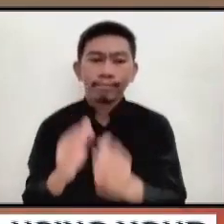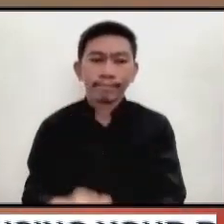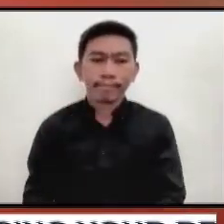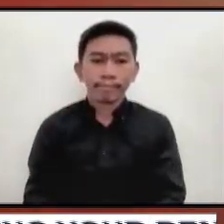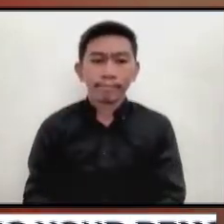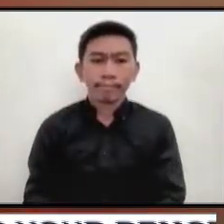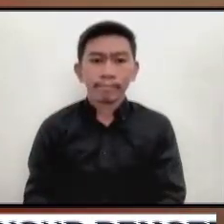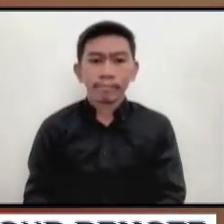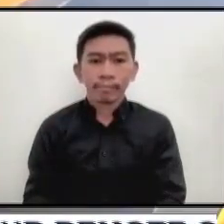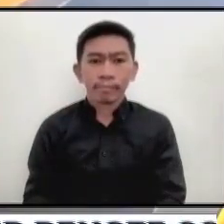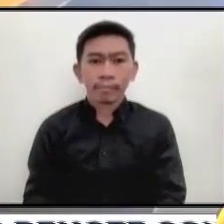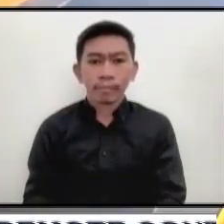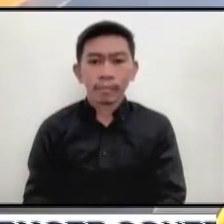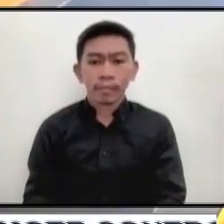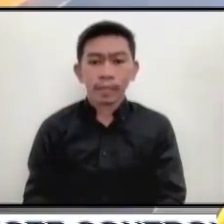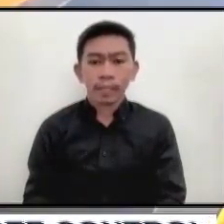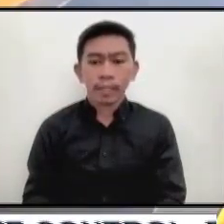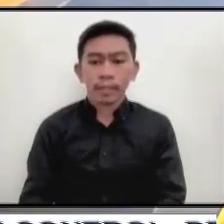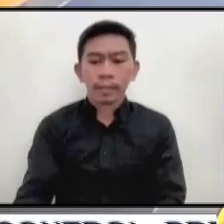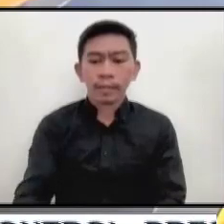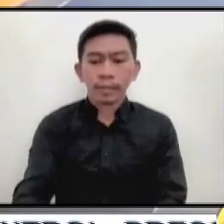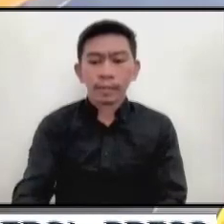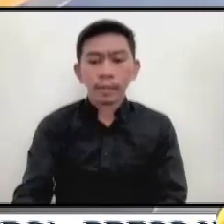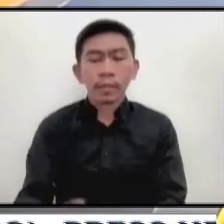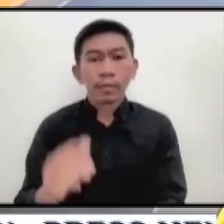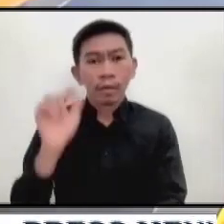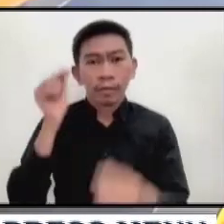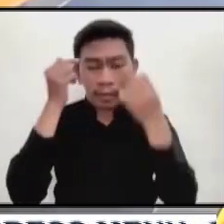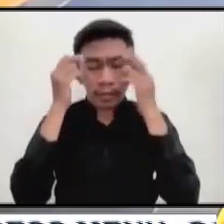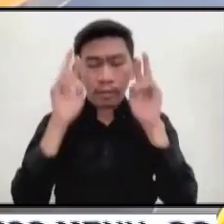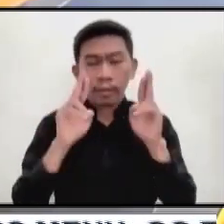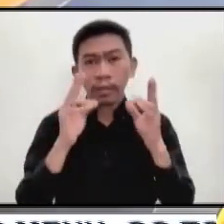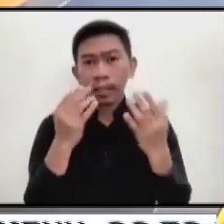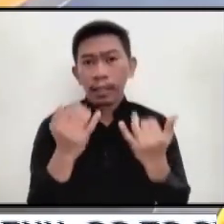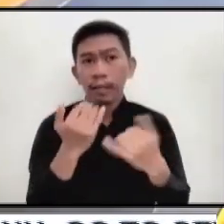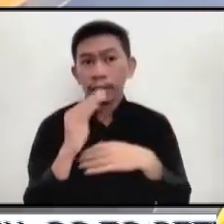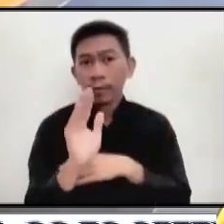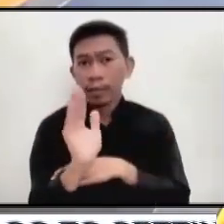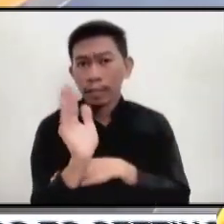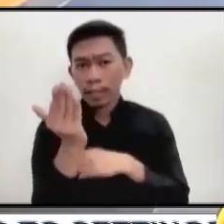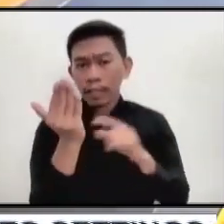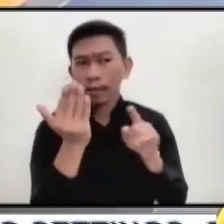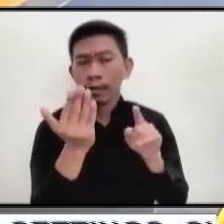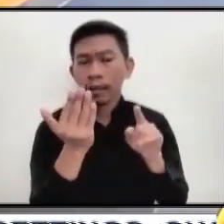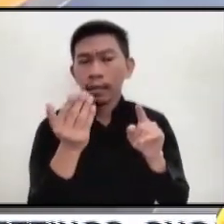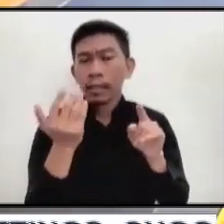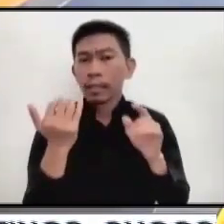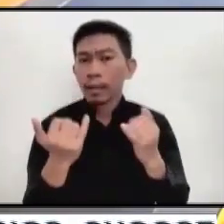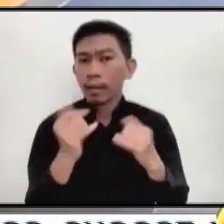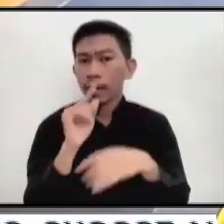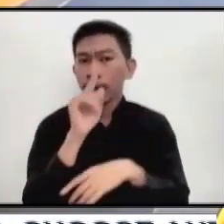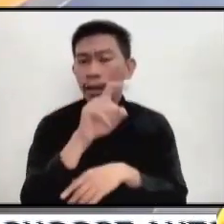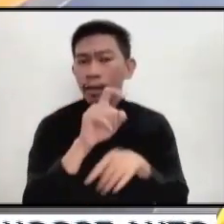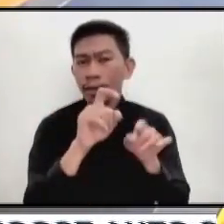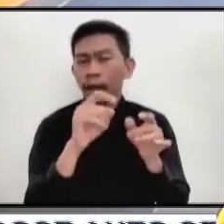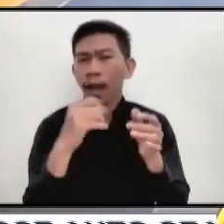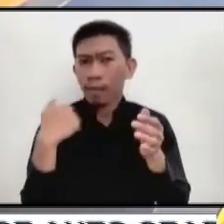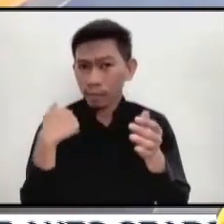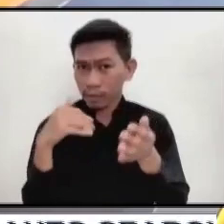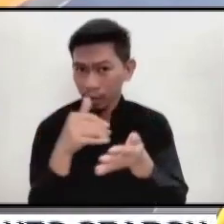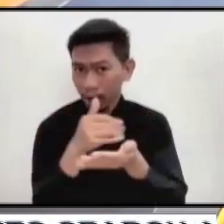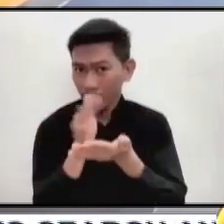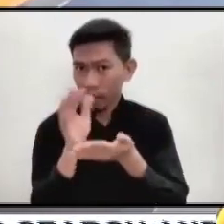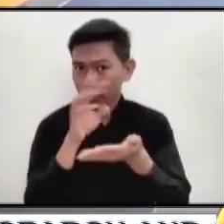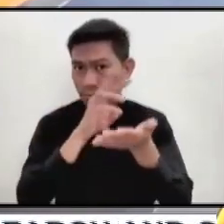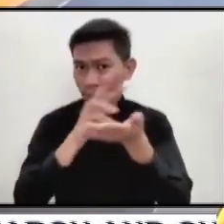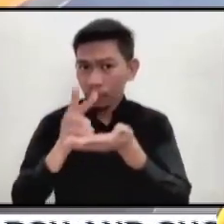Uy, magandang umaga po sa inyo. Si Diane Kerer po ito. So Governor, as of today, may mga ilang lugar pa rin po dyan sa inyong lalawigan na